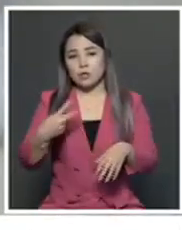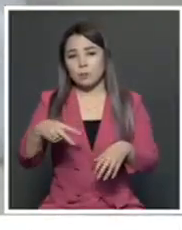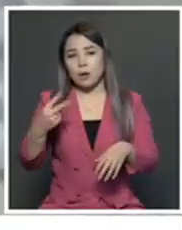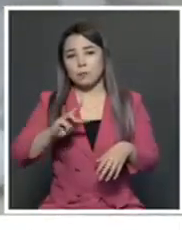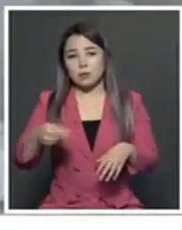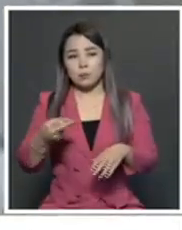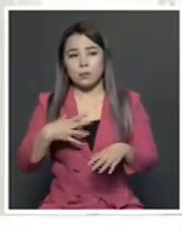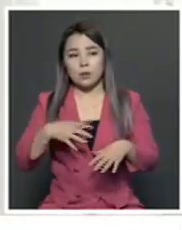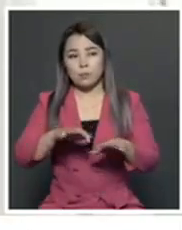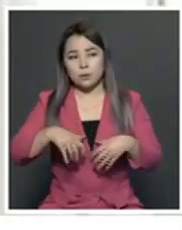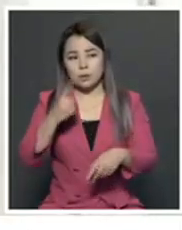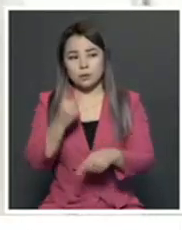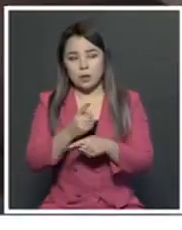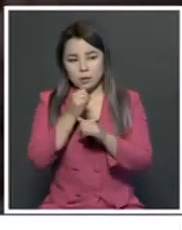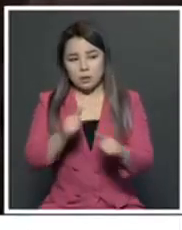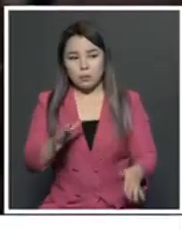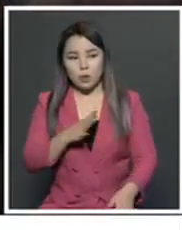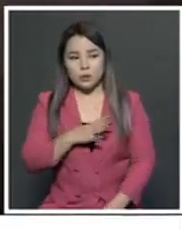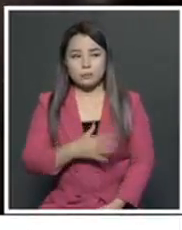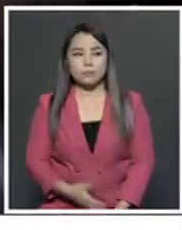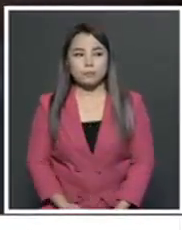теңгеден асатын мүлікке тыйым салынды.